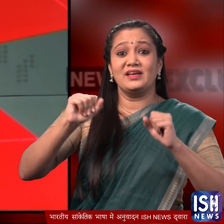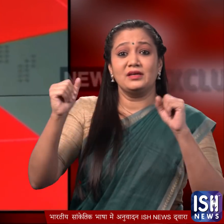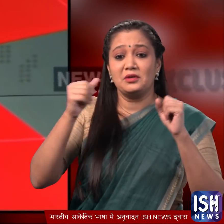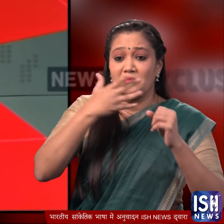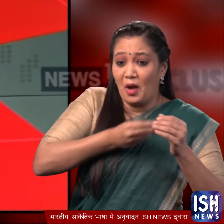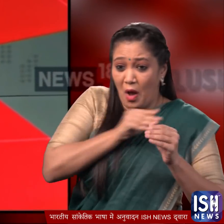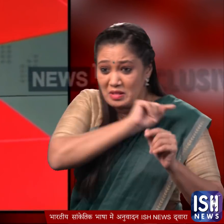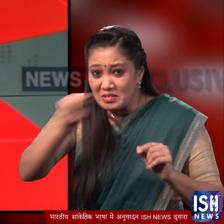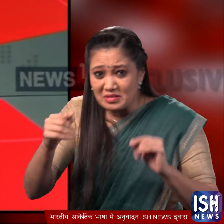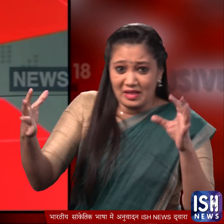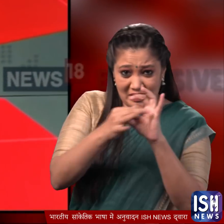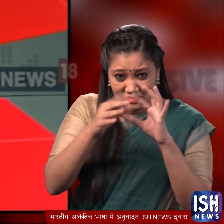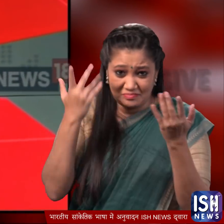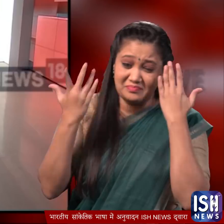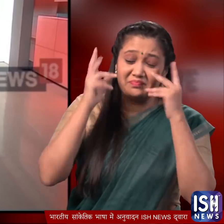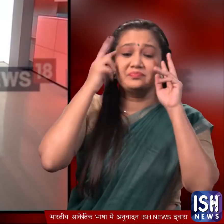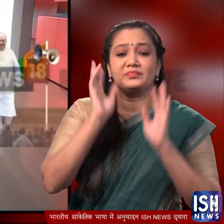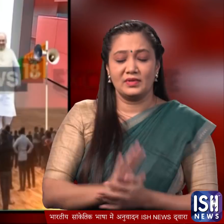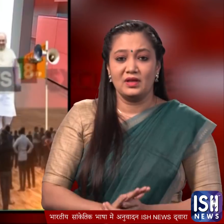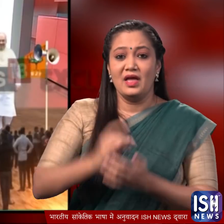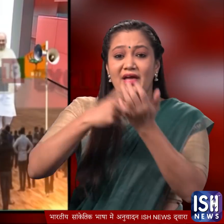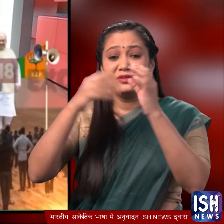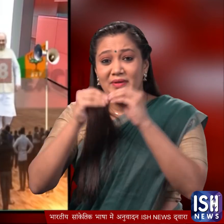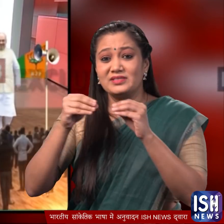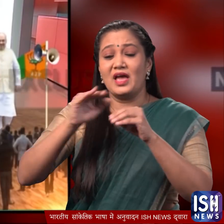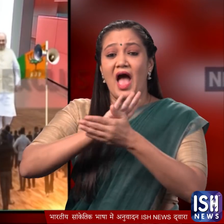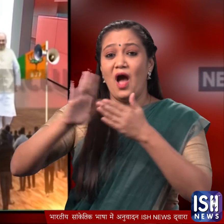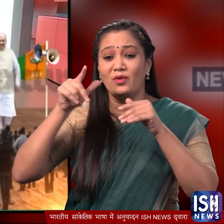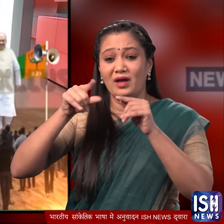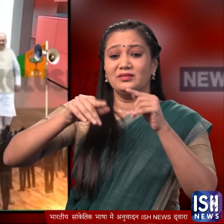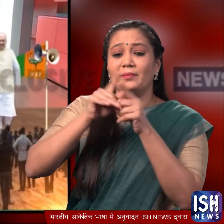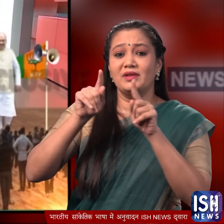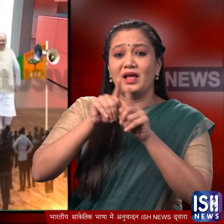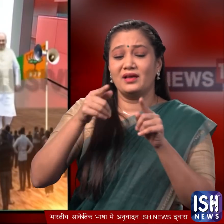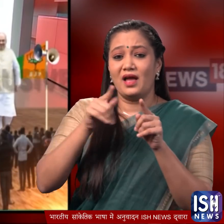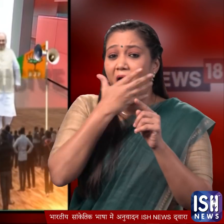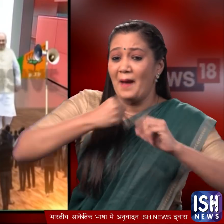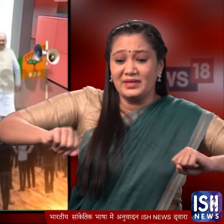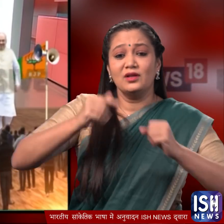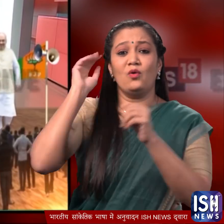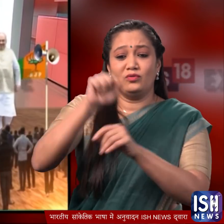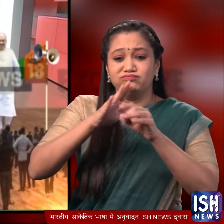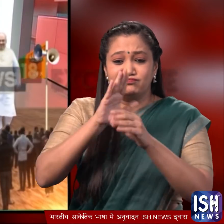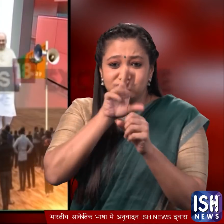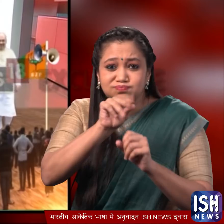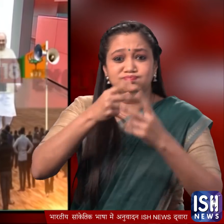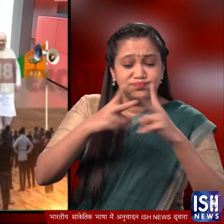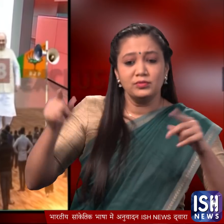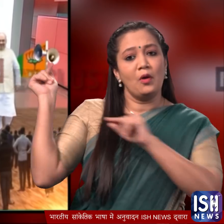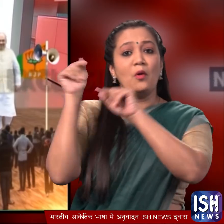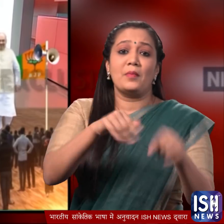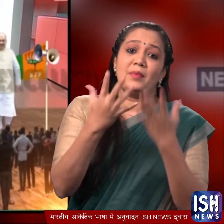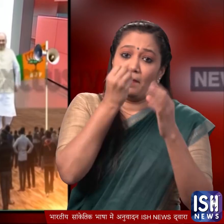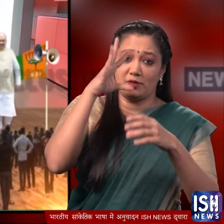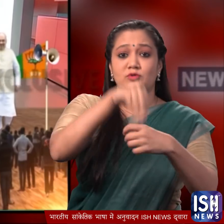से जोड़कर देखा जा रहा है। खबरें हैं कि राजीव बनर्जी रविवार को हावड़ा में होने वाली अमित शाह की रैली में मौजूद रहेंगे और इसी दौरान वो बीजेपी में शामिल